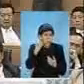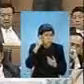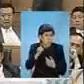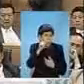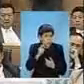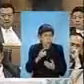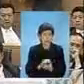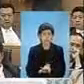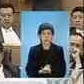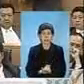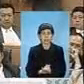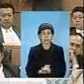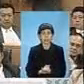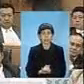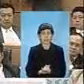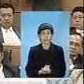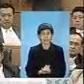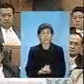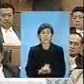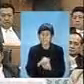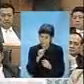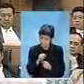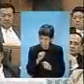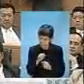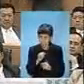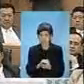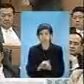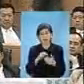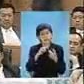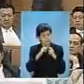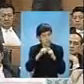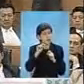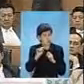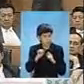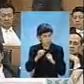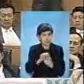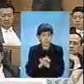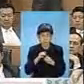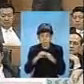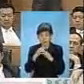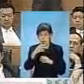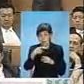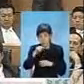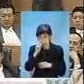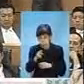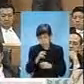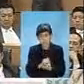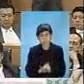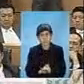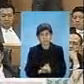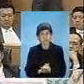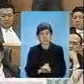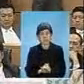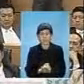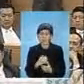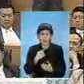ไรต่อนี่คือความเป็นจริงที่เกิดขึ้นในพักเพื่อไทยท่านประธานที่เคารพครับ